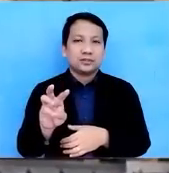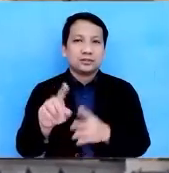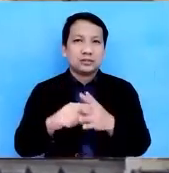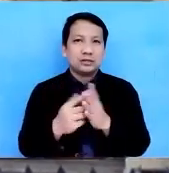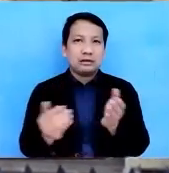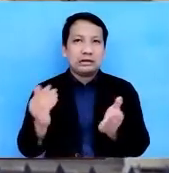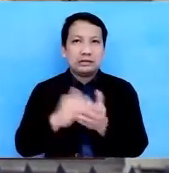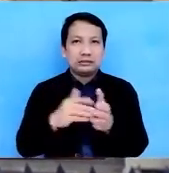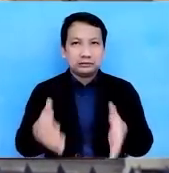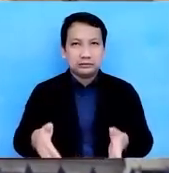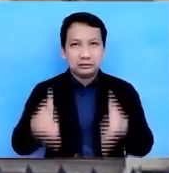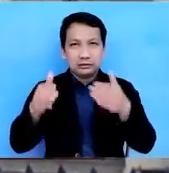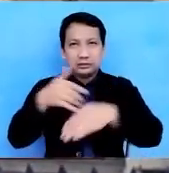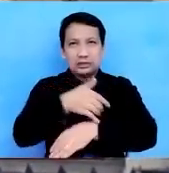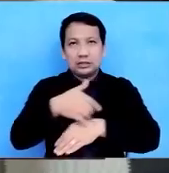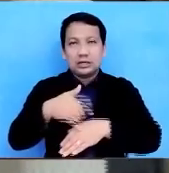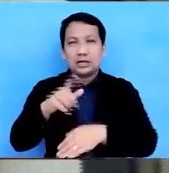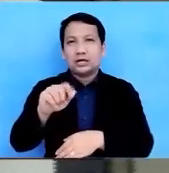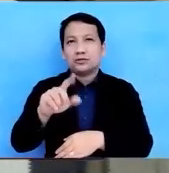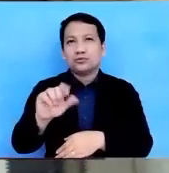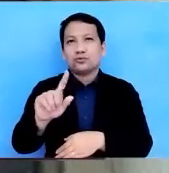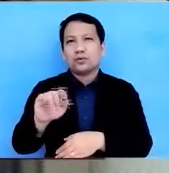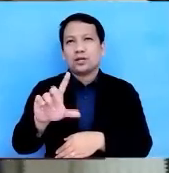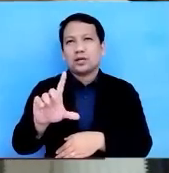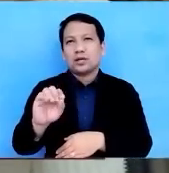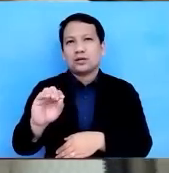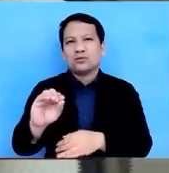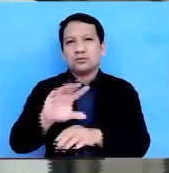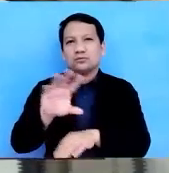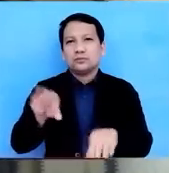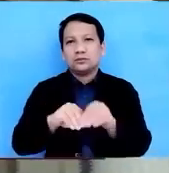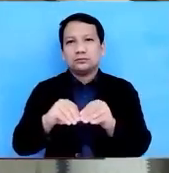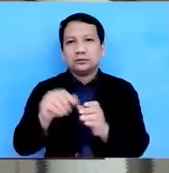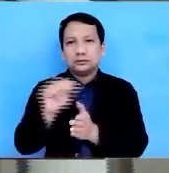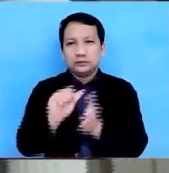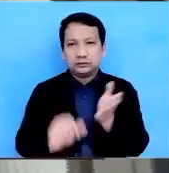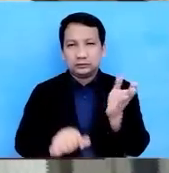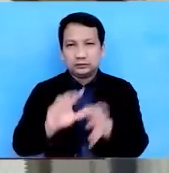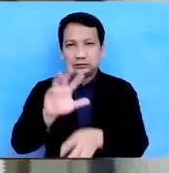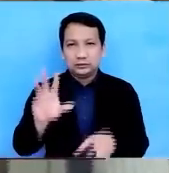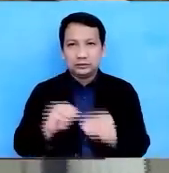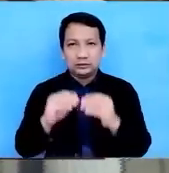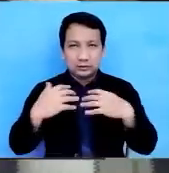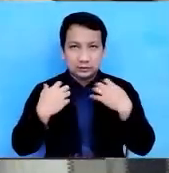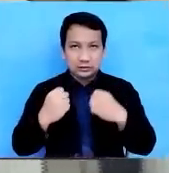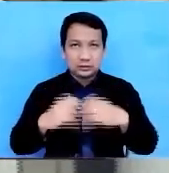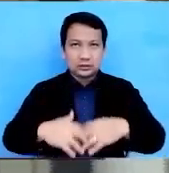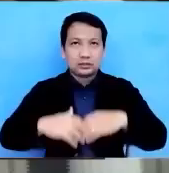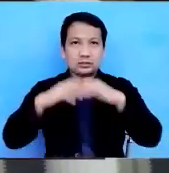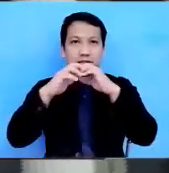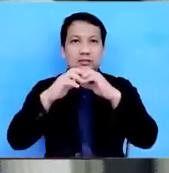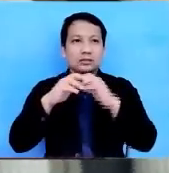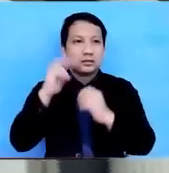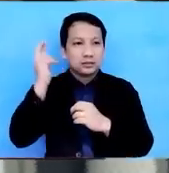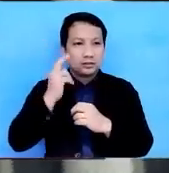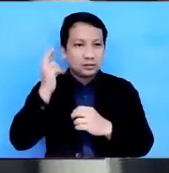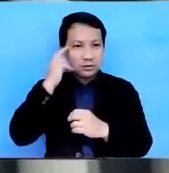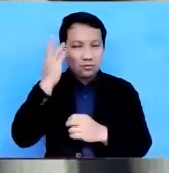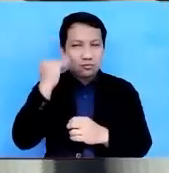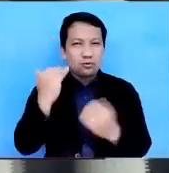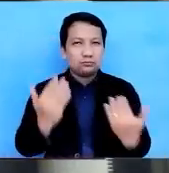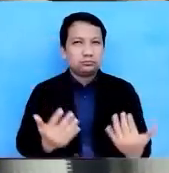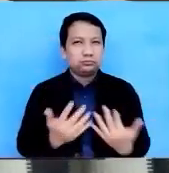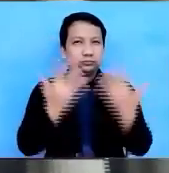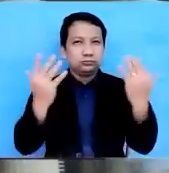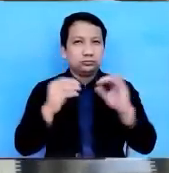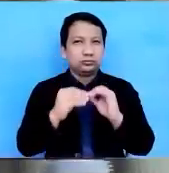ni Architect Antonio Toledo. Ang pinaghalong sining at agham na pinagtibay ng panahon ang dahilan kung bakit itinuring